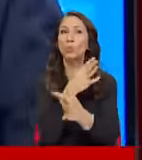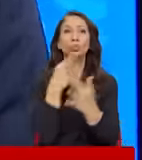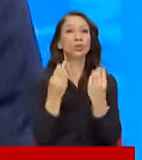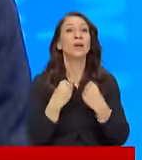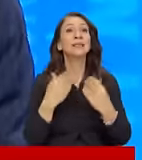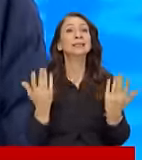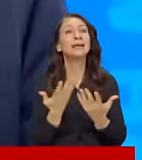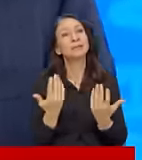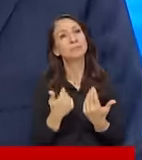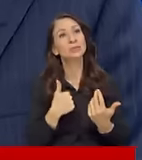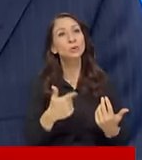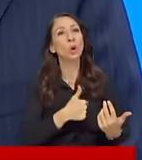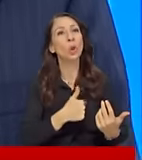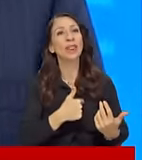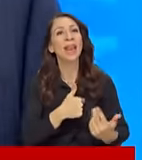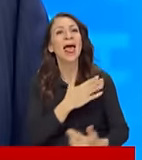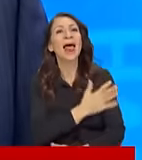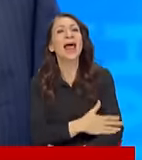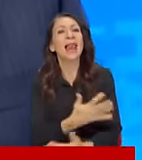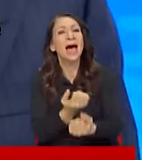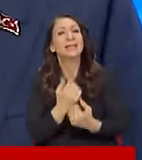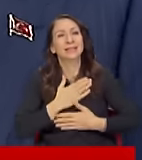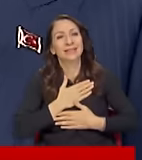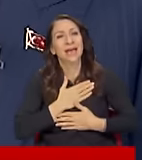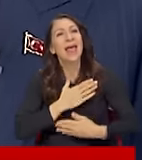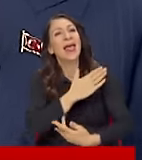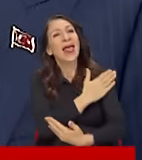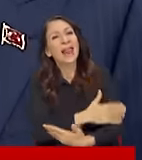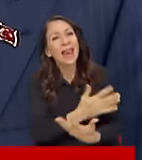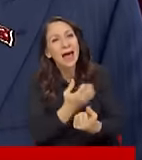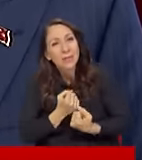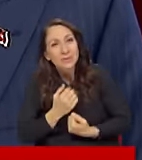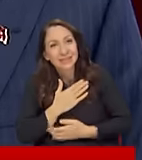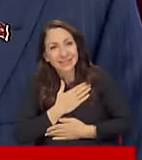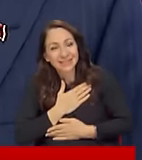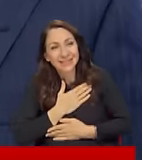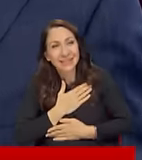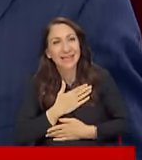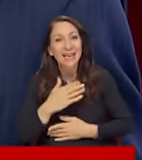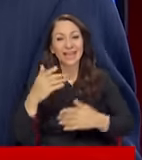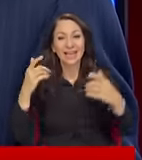ediyor. Sanki biz gönülden bir helalleştik. Ama tabii ki helalleşmenin yeri